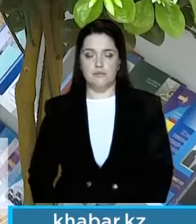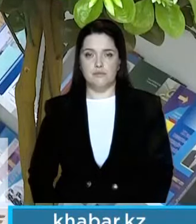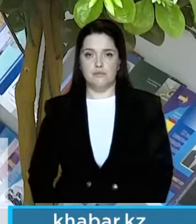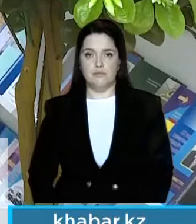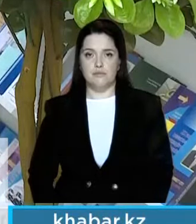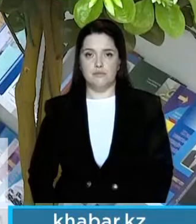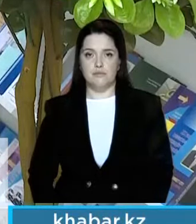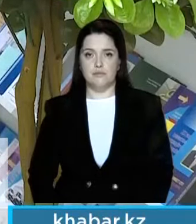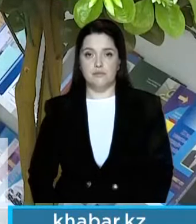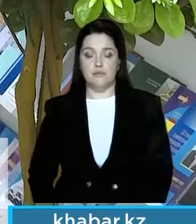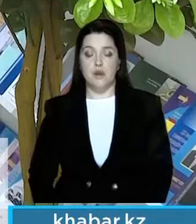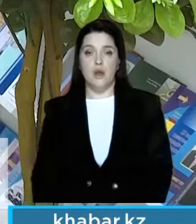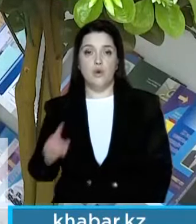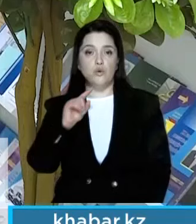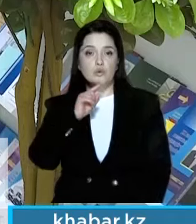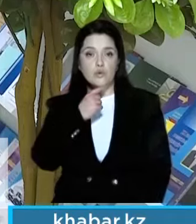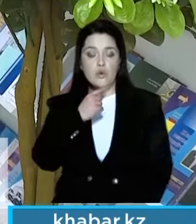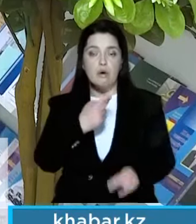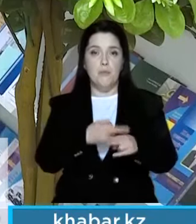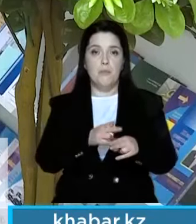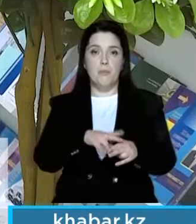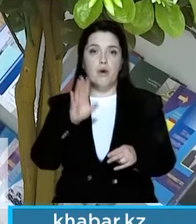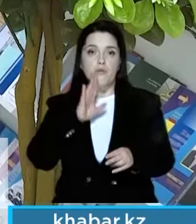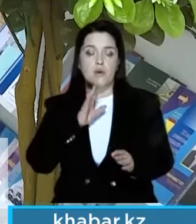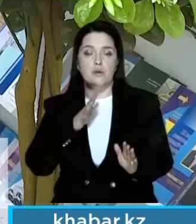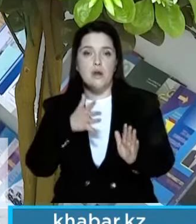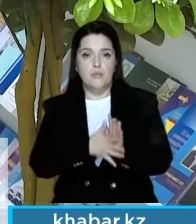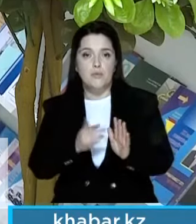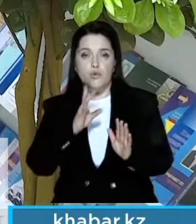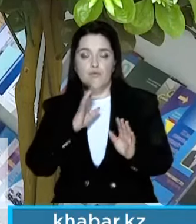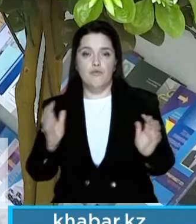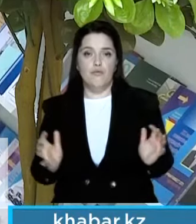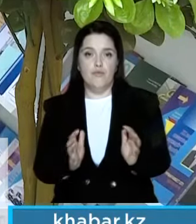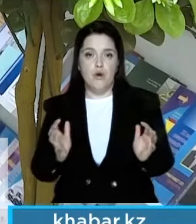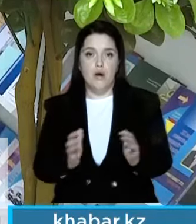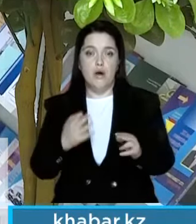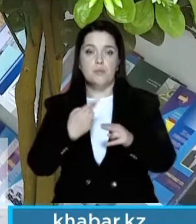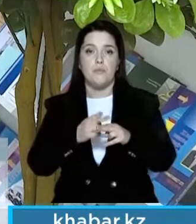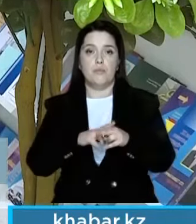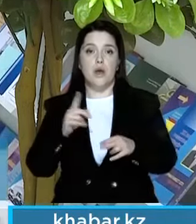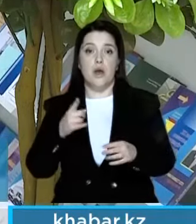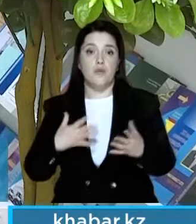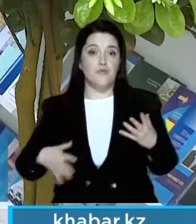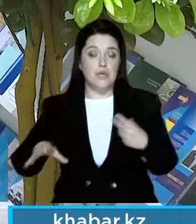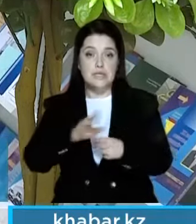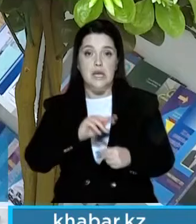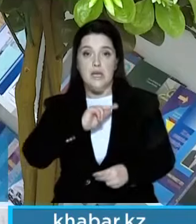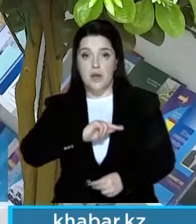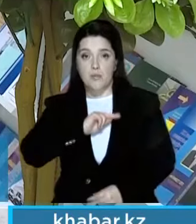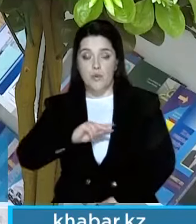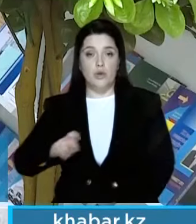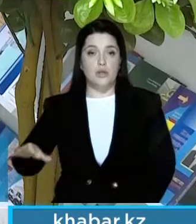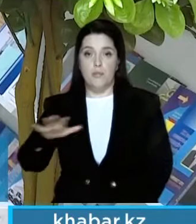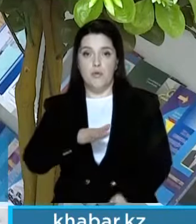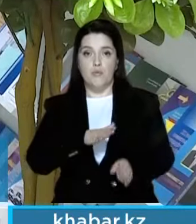орошения сложность перехода от Влах культур к влаго малодоступный практически все работы на полях фермеры